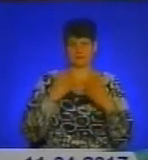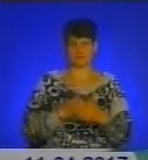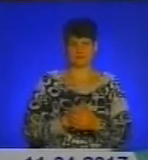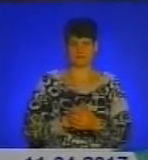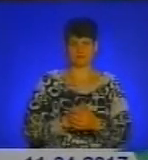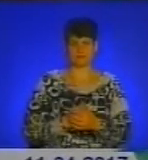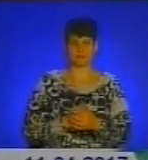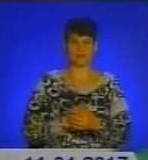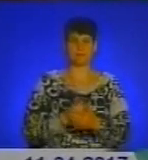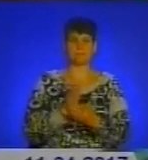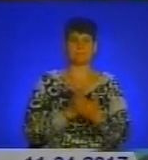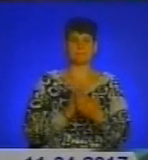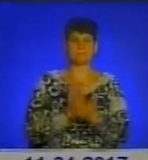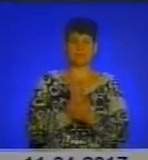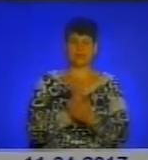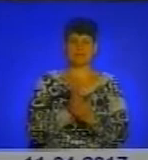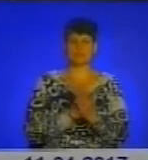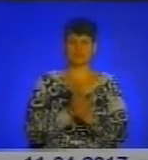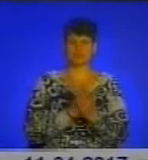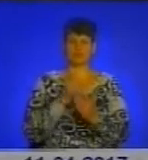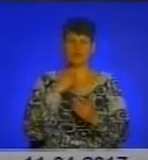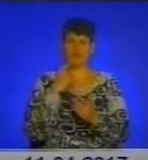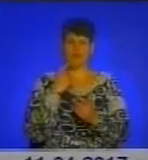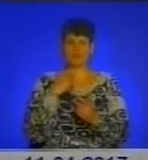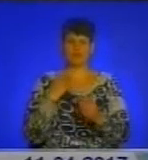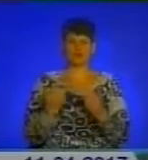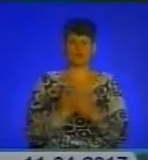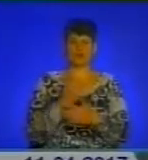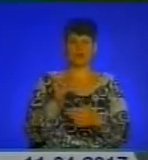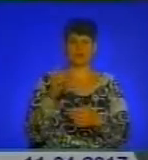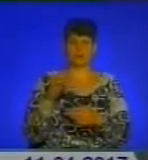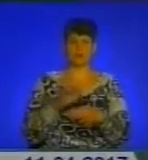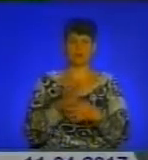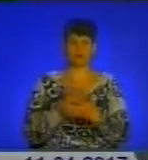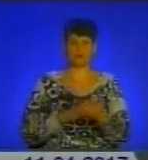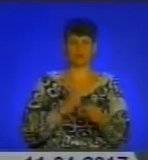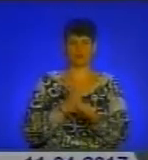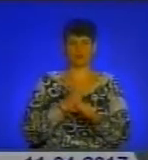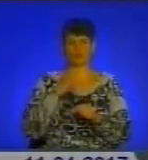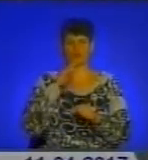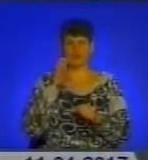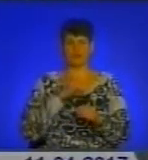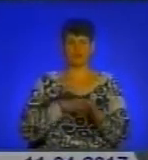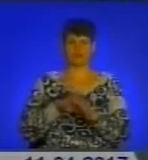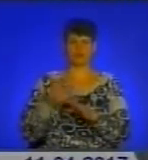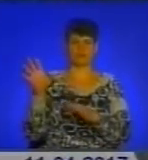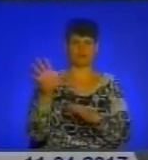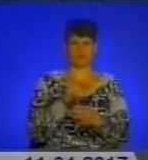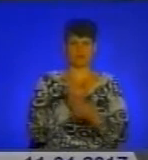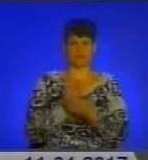Прес-служба ПАТ «Сбербанк» запевняє, що із новими акціонерами банк продовжить роботу в Україні, виконуючи всі зобов'язання перед